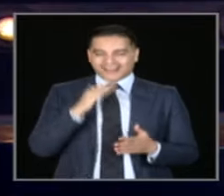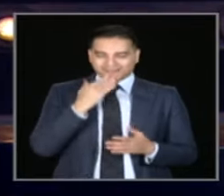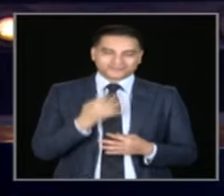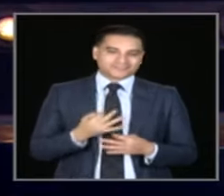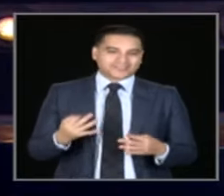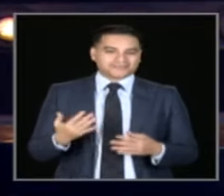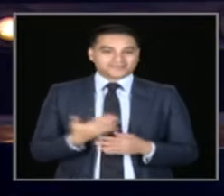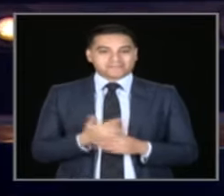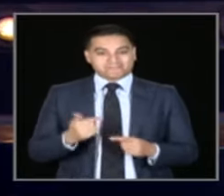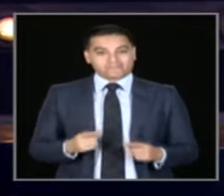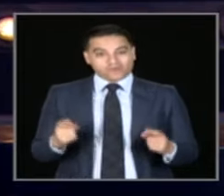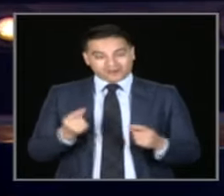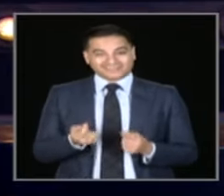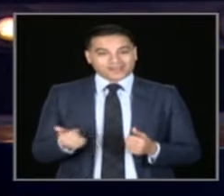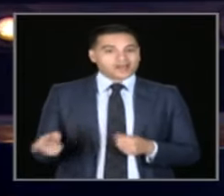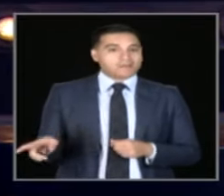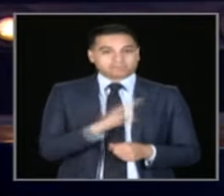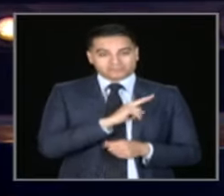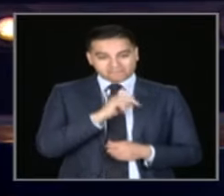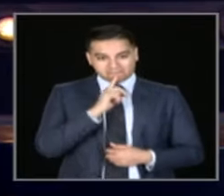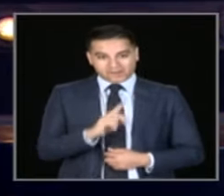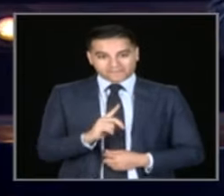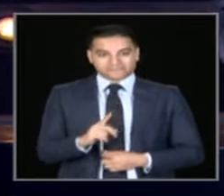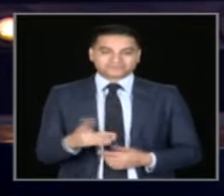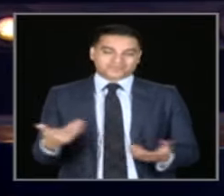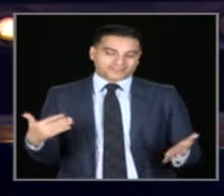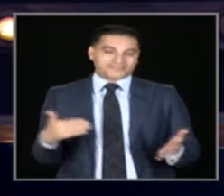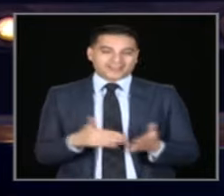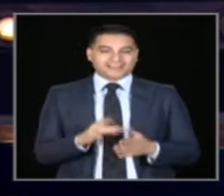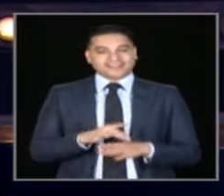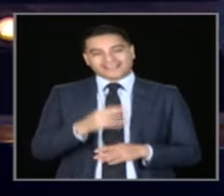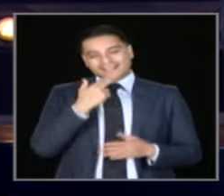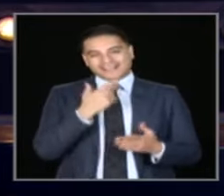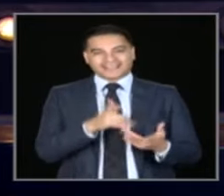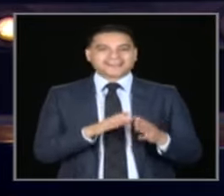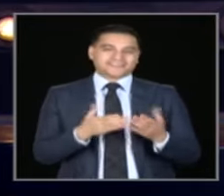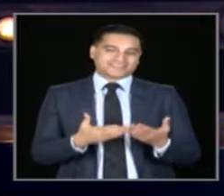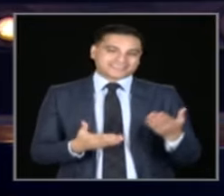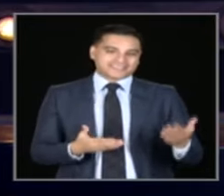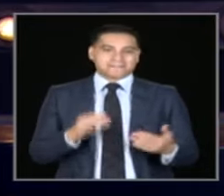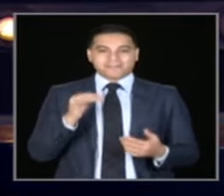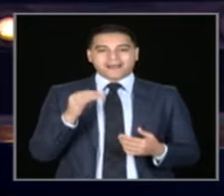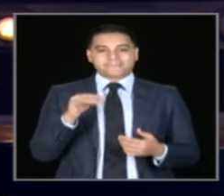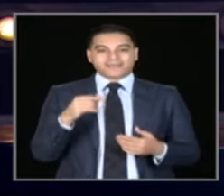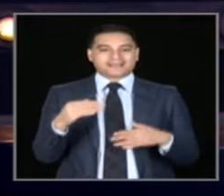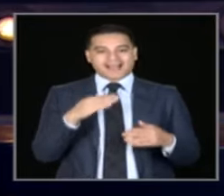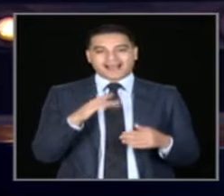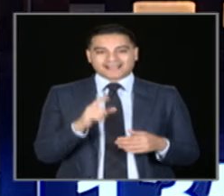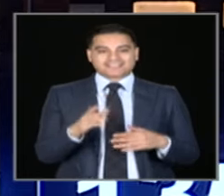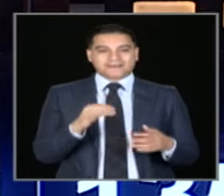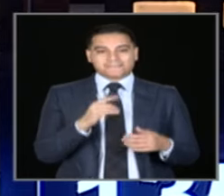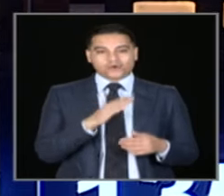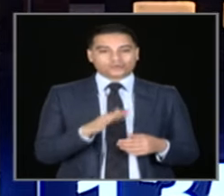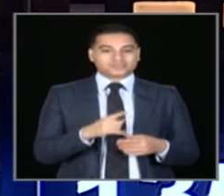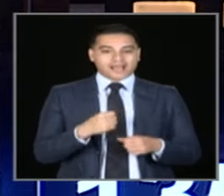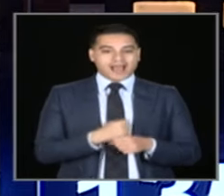أنا عارف المباراة كانت هتطير فعلا، ولكن هارد لك لفريق الزيبق. محمد حسن مرسي اللي عملته